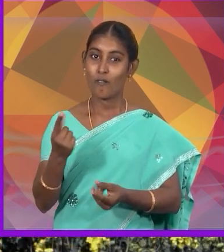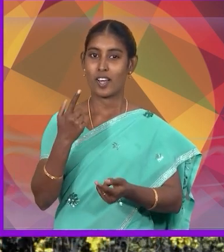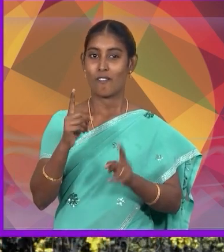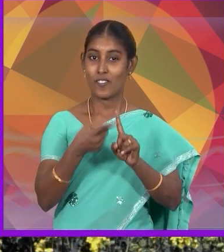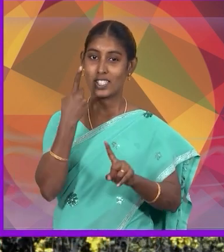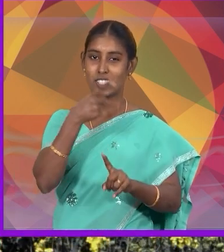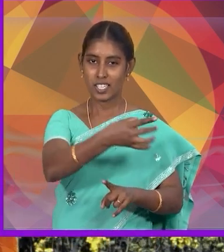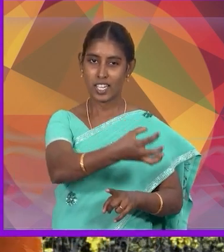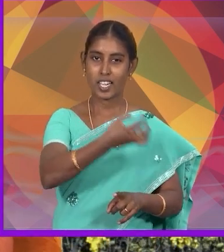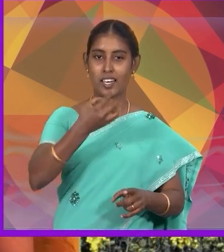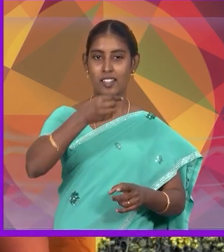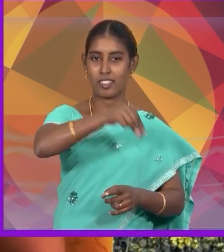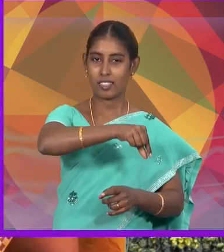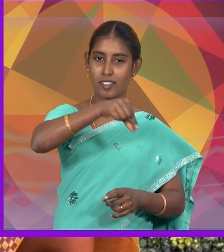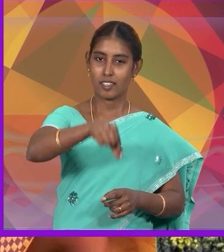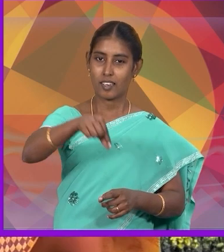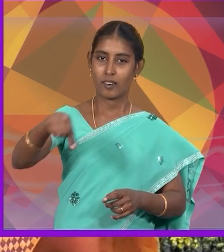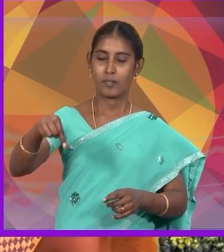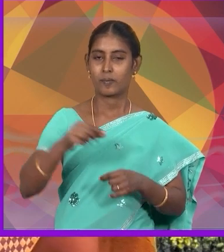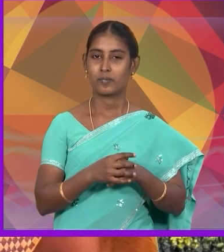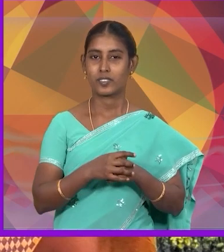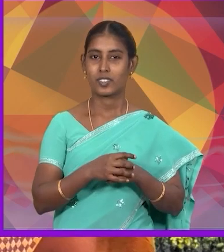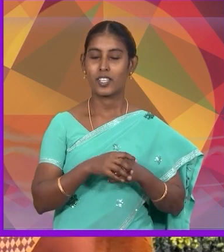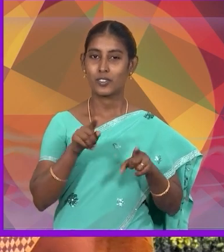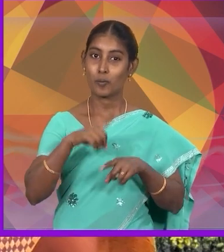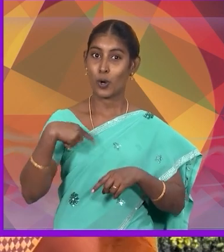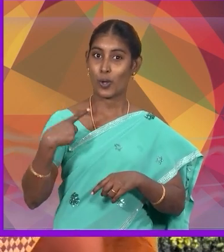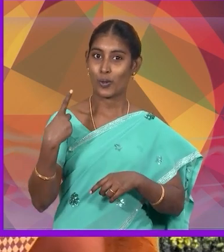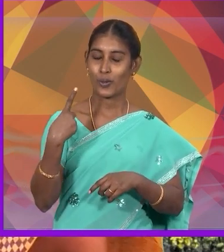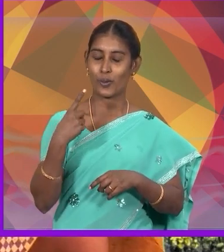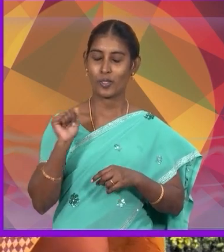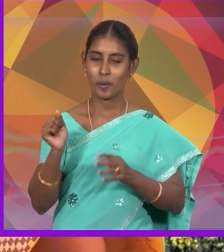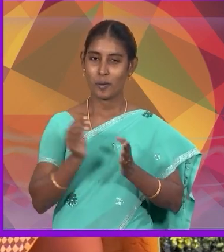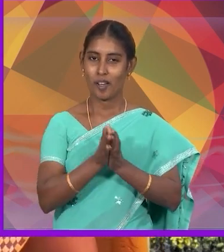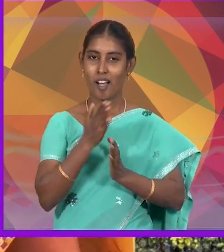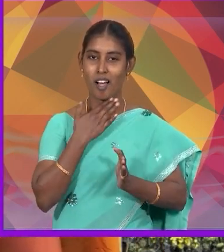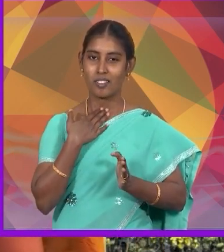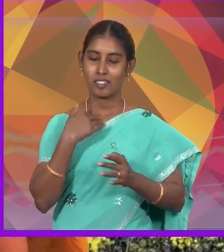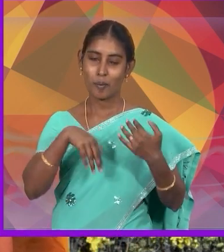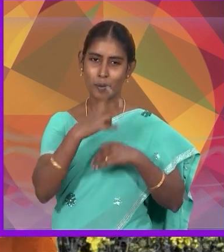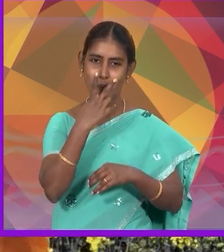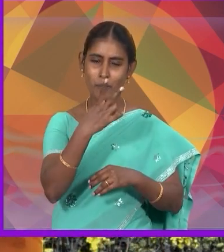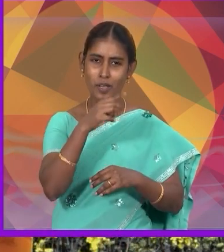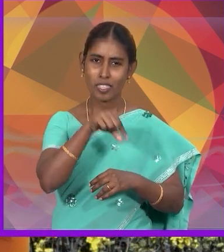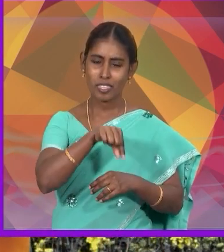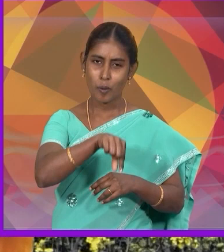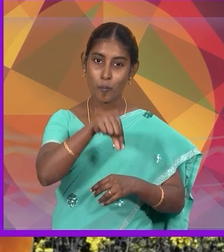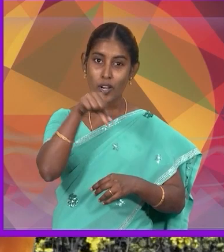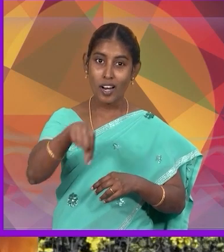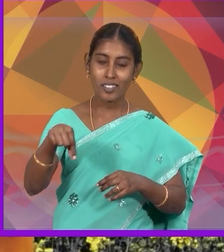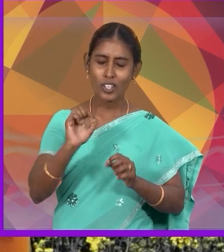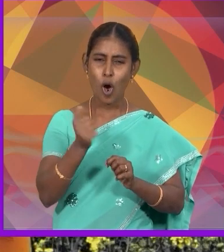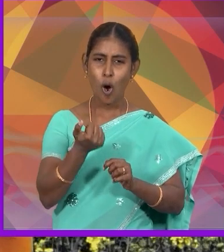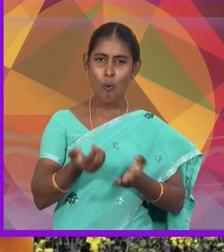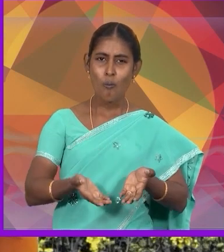நட்டு வச்சவுடனே நாளுதோறும் அவன் நட்ட பயிர் எப்படி வளருது அப்படின்னு பார்ப்பாங்க. கொஞ்ச காலத்துல வளர்ந்து